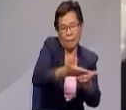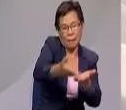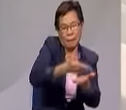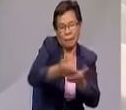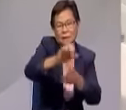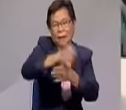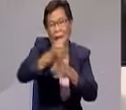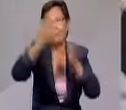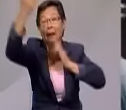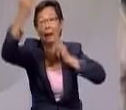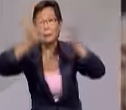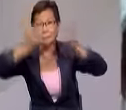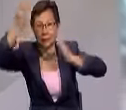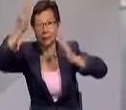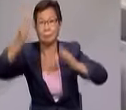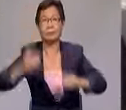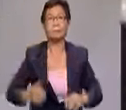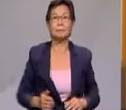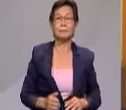tempatan.